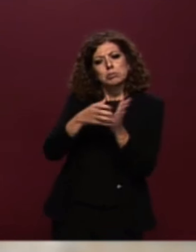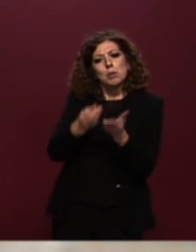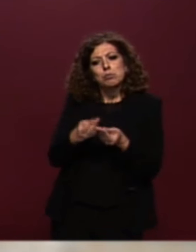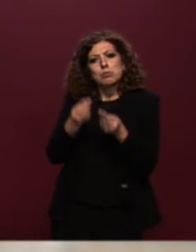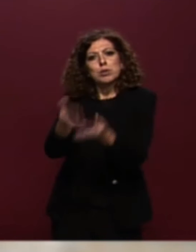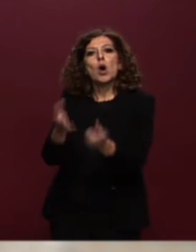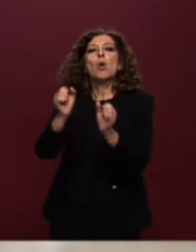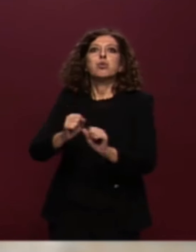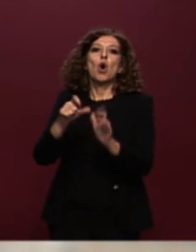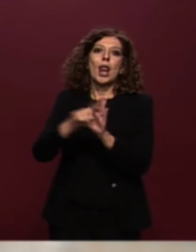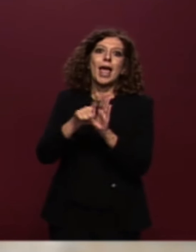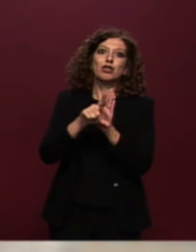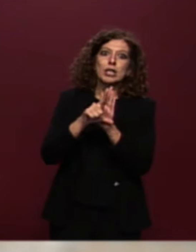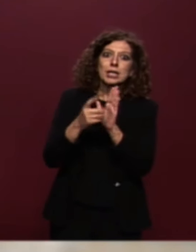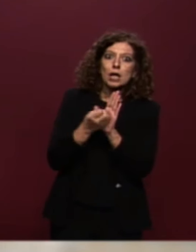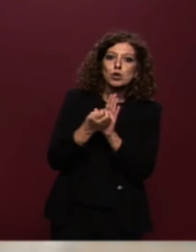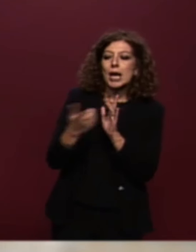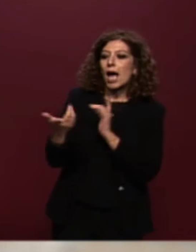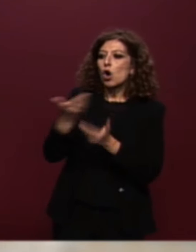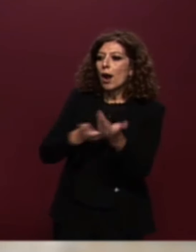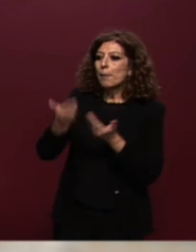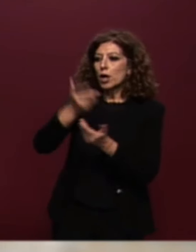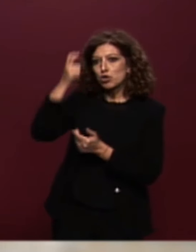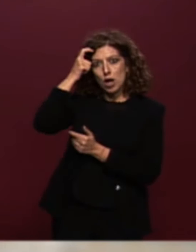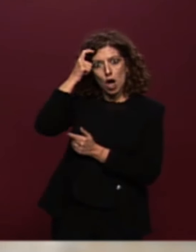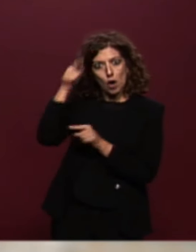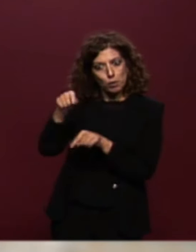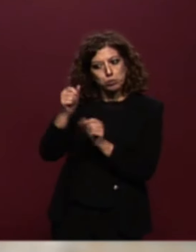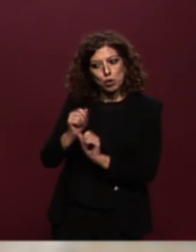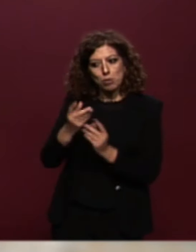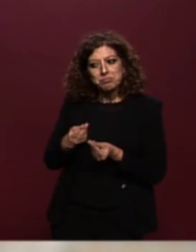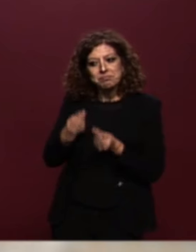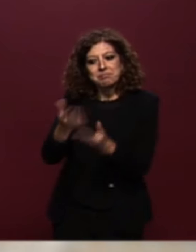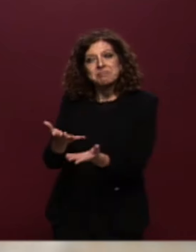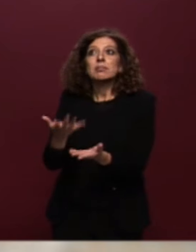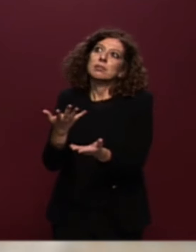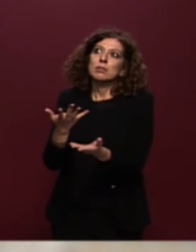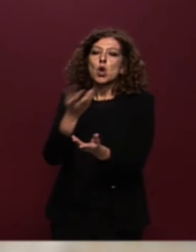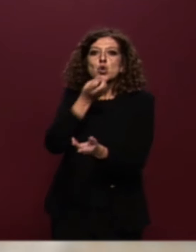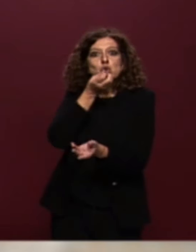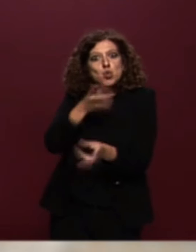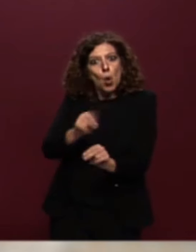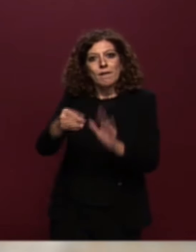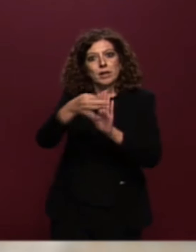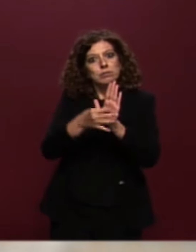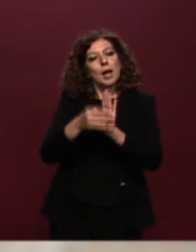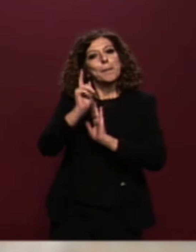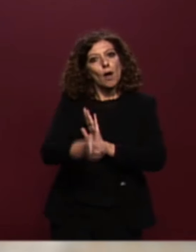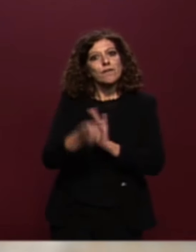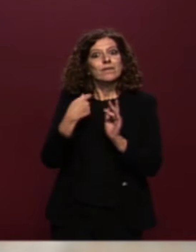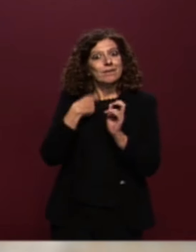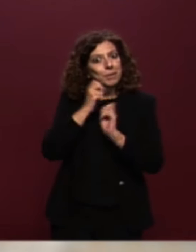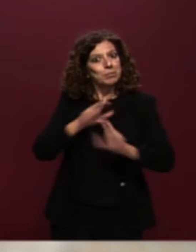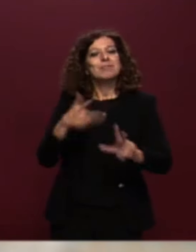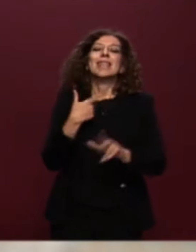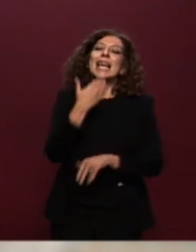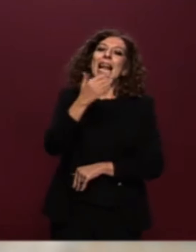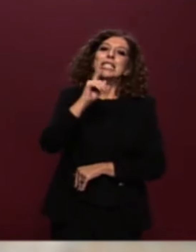livello legislativo in collaborazione col governo per mettere in campo magari nuove azioni e nuovi provvedimenti. Grazie a tutte e tutti e buon lavoro.